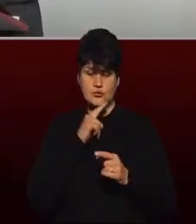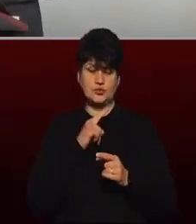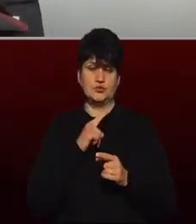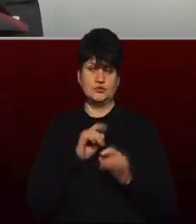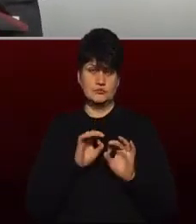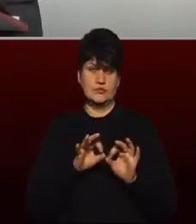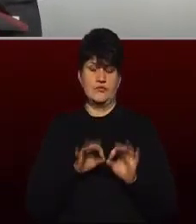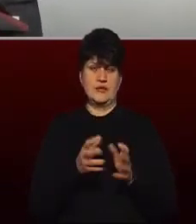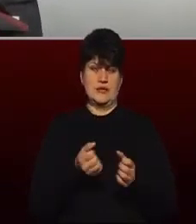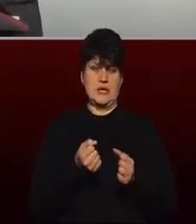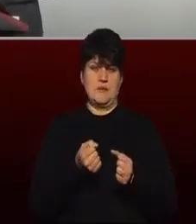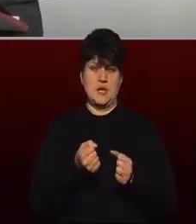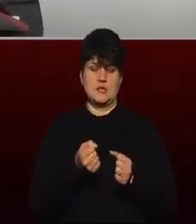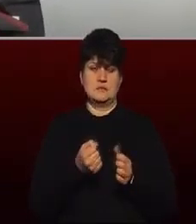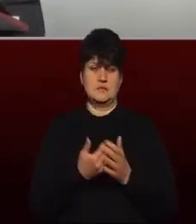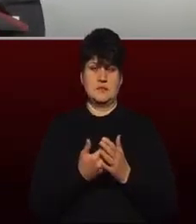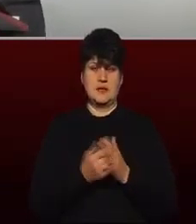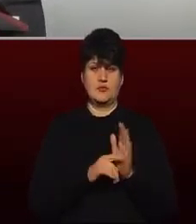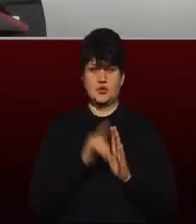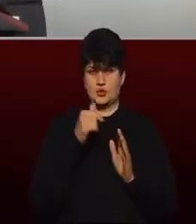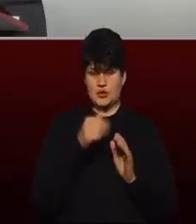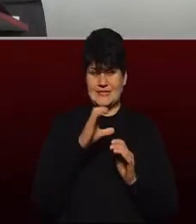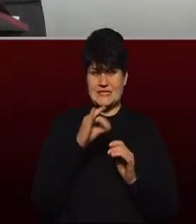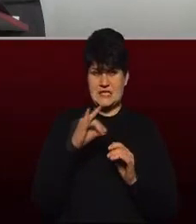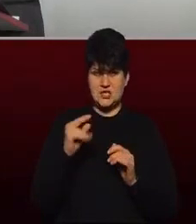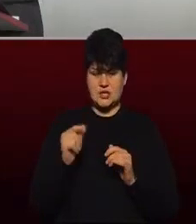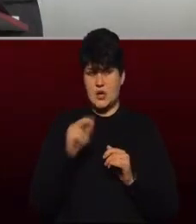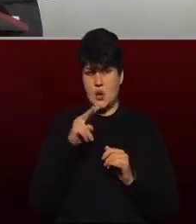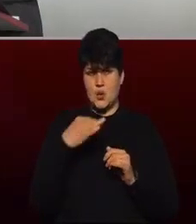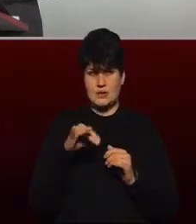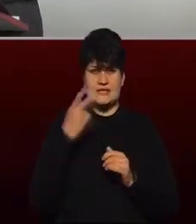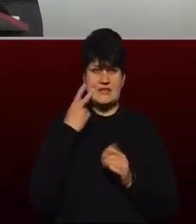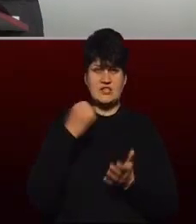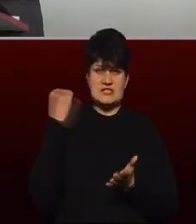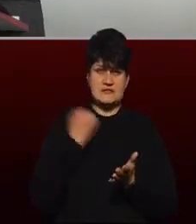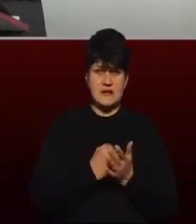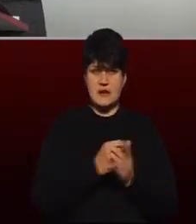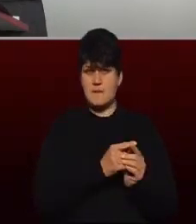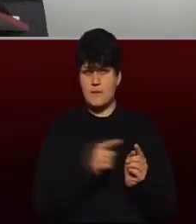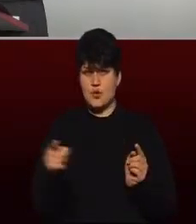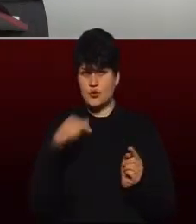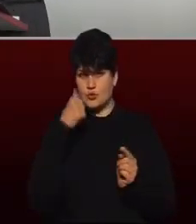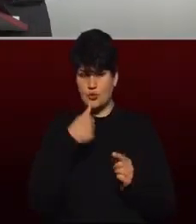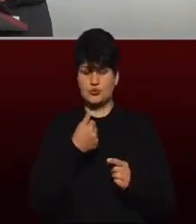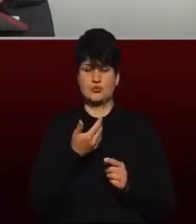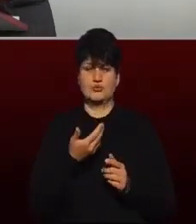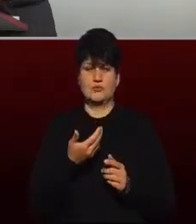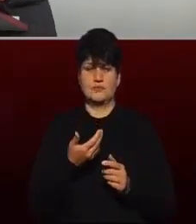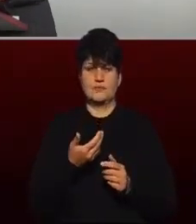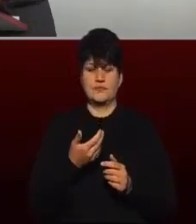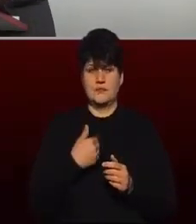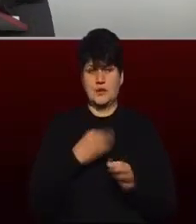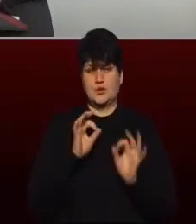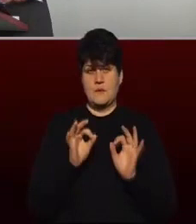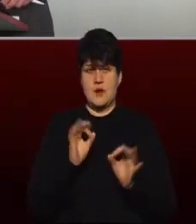в принципі, там на початку року січень-лютий вони завжди затверджувалися, і протягом року ми мали змоги нормально працювати з